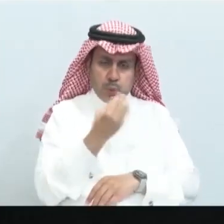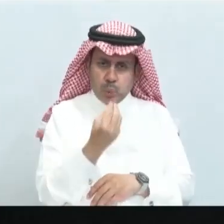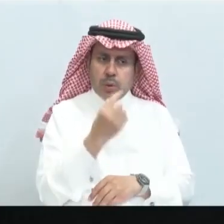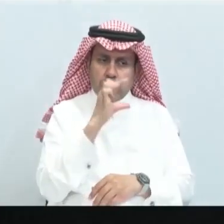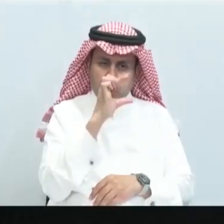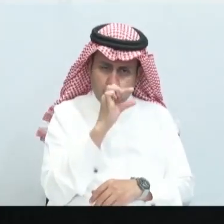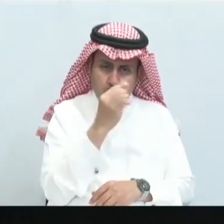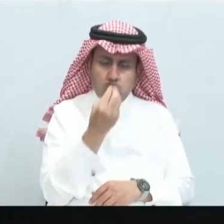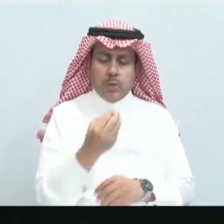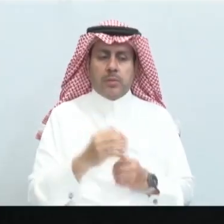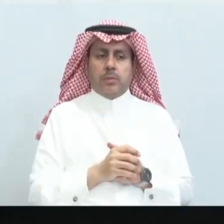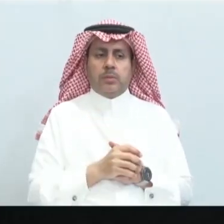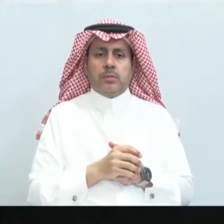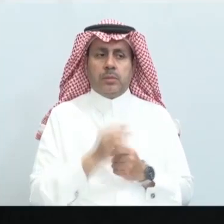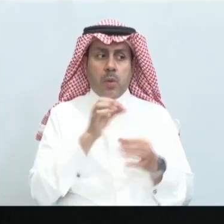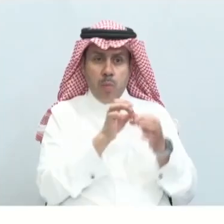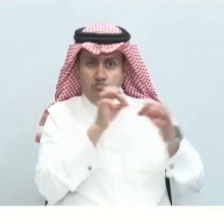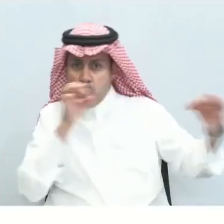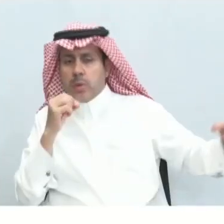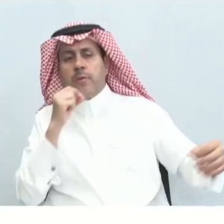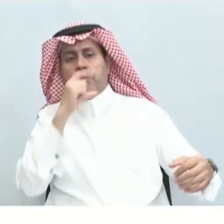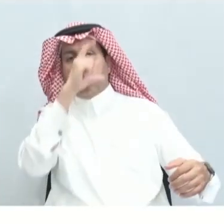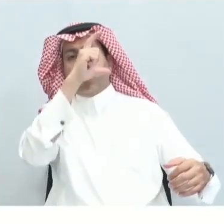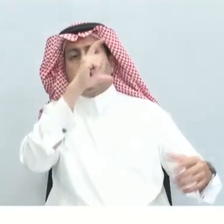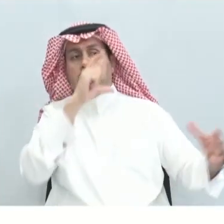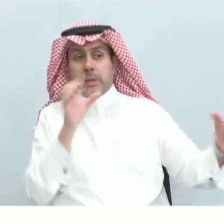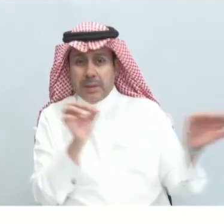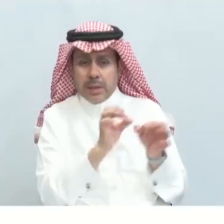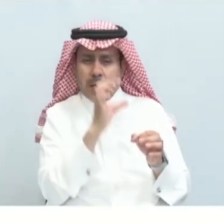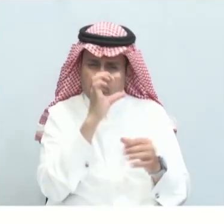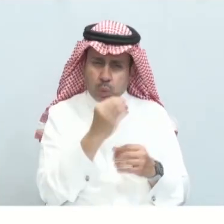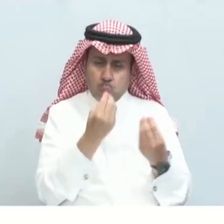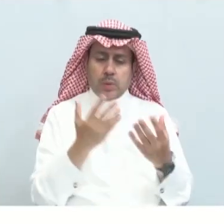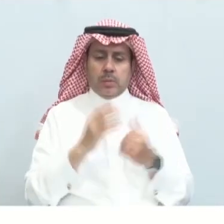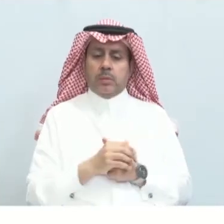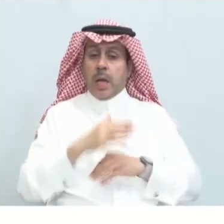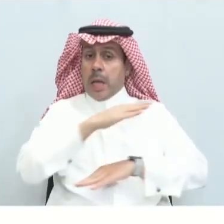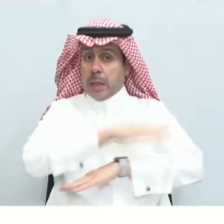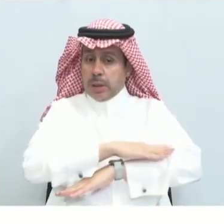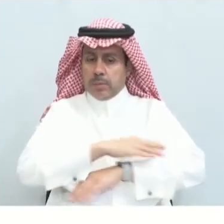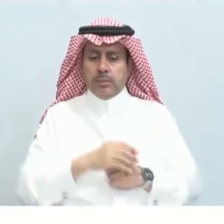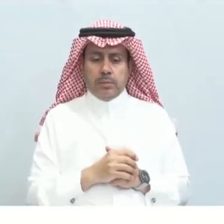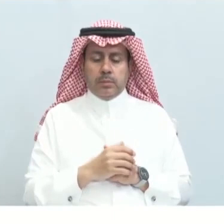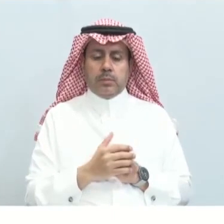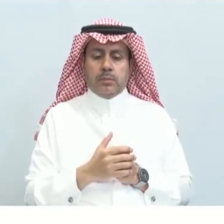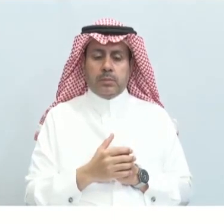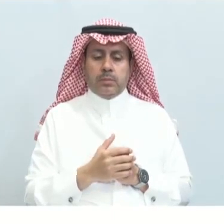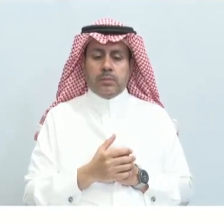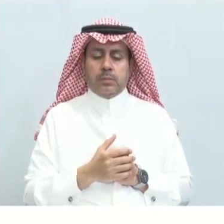لطيف حتى ينتبه لي ايضا من الاداب التي نتادب بها